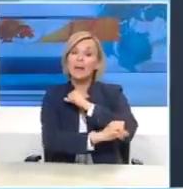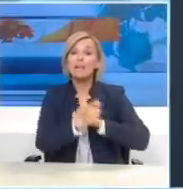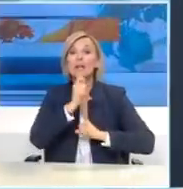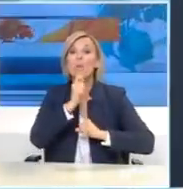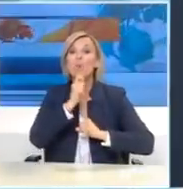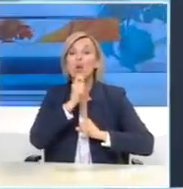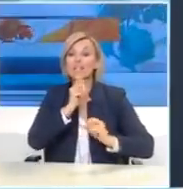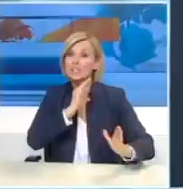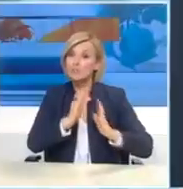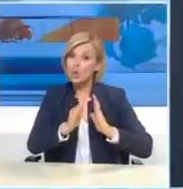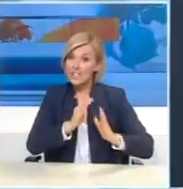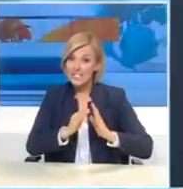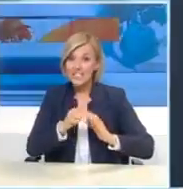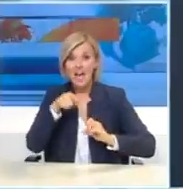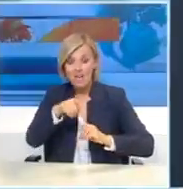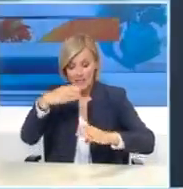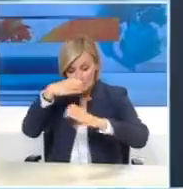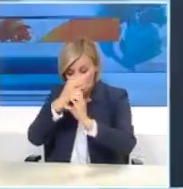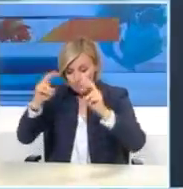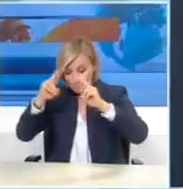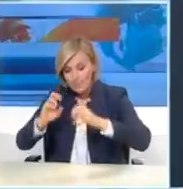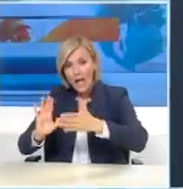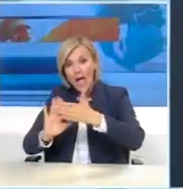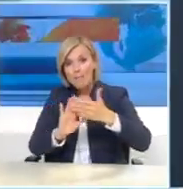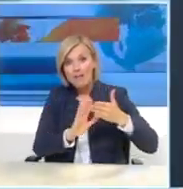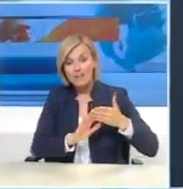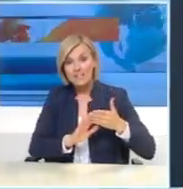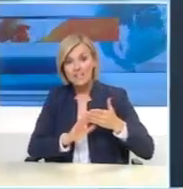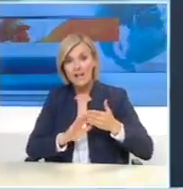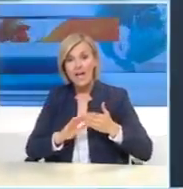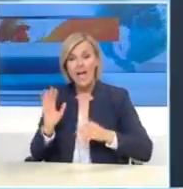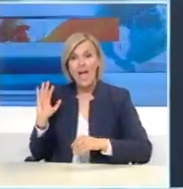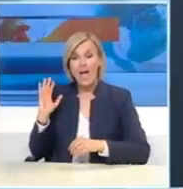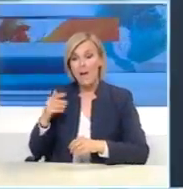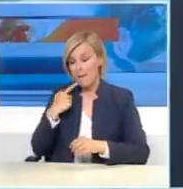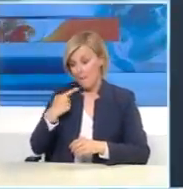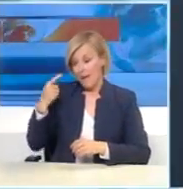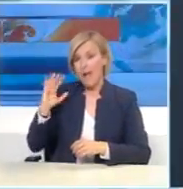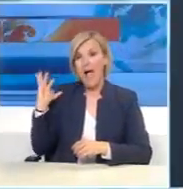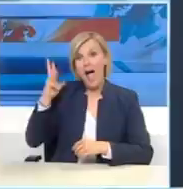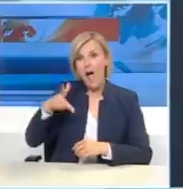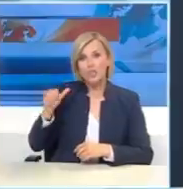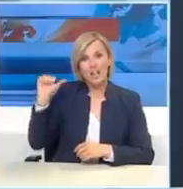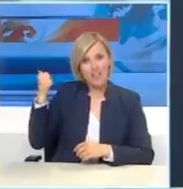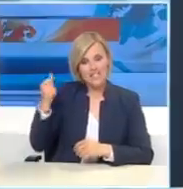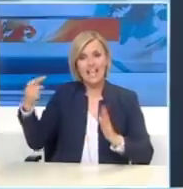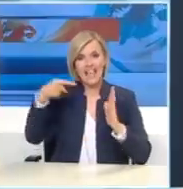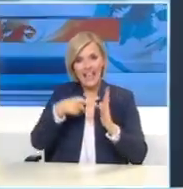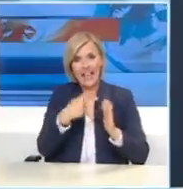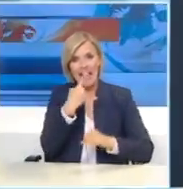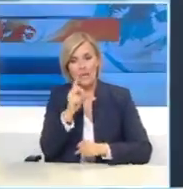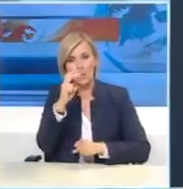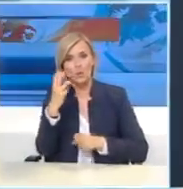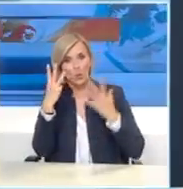στην κοινή μας προσπάθεια να περιορίσουμε την εξάπλωση του κορονοϊού. Μέχρι χθες, 1.117 θετικά κρούσματα ιχνηλατήθηκαν